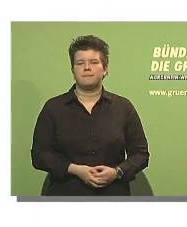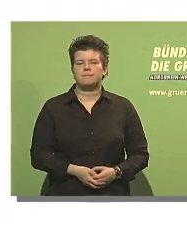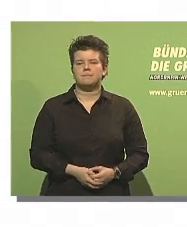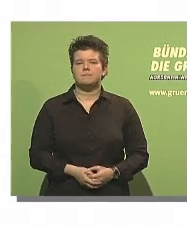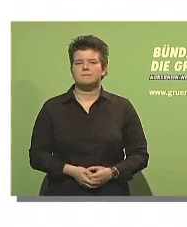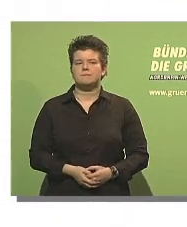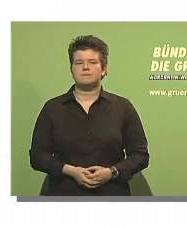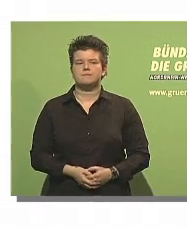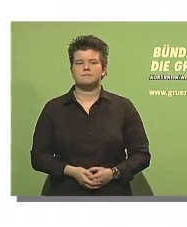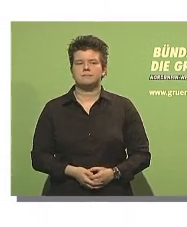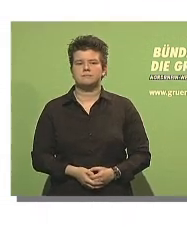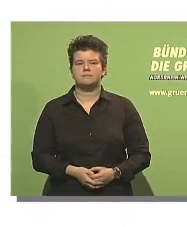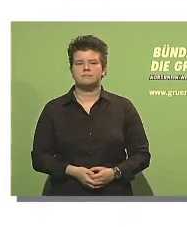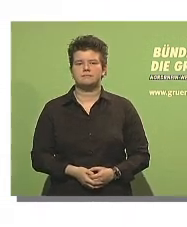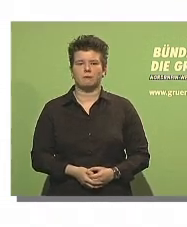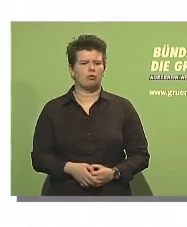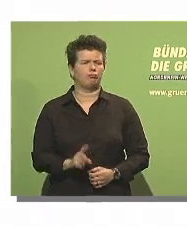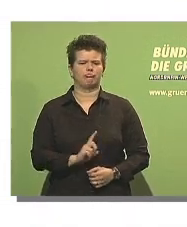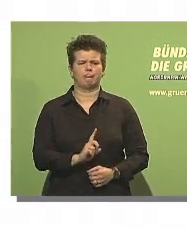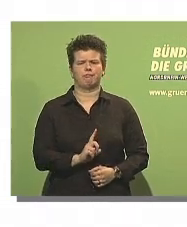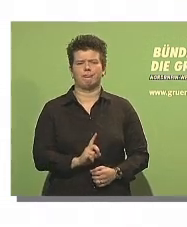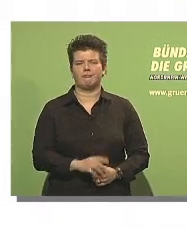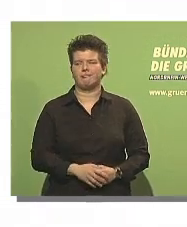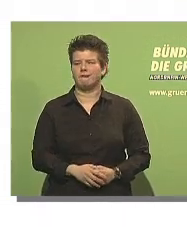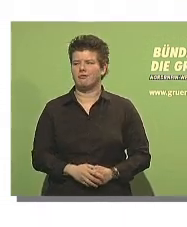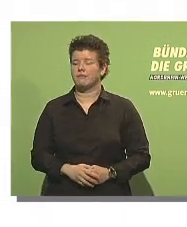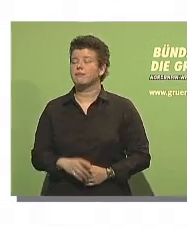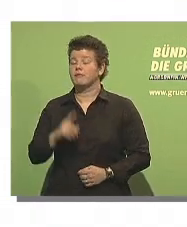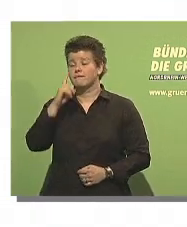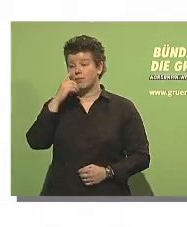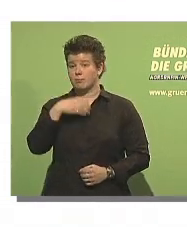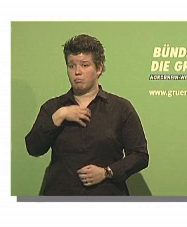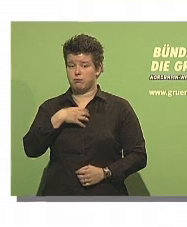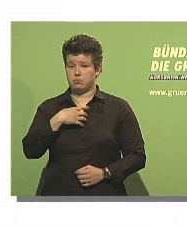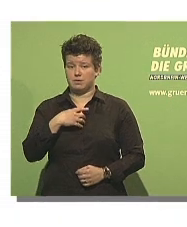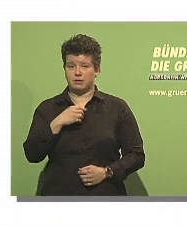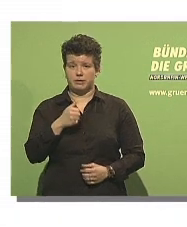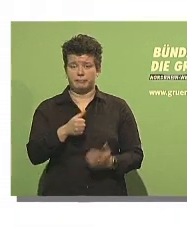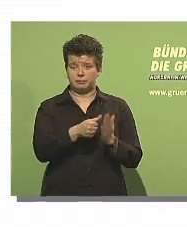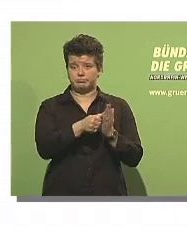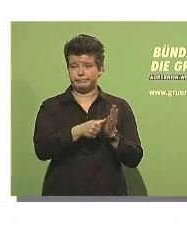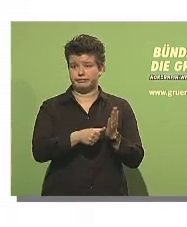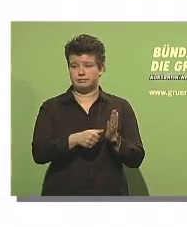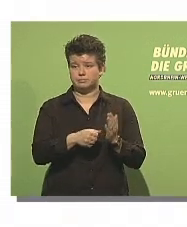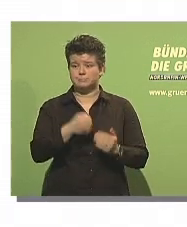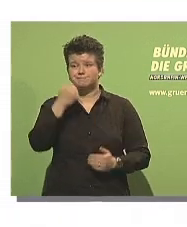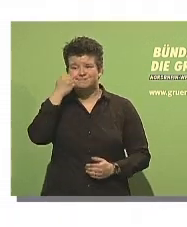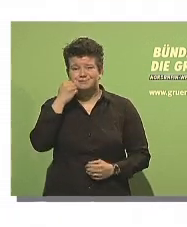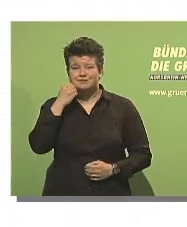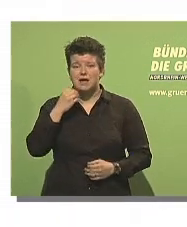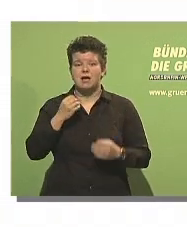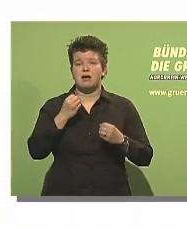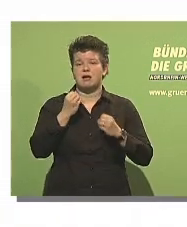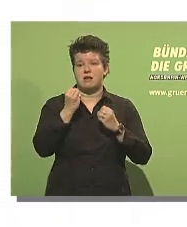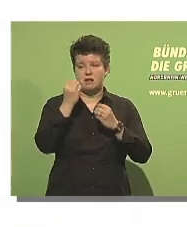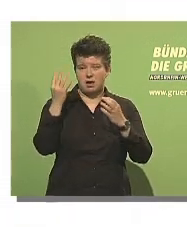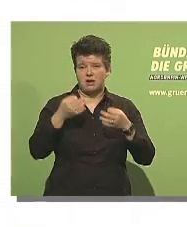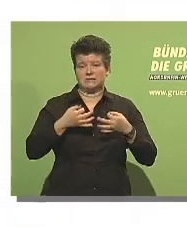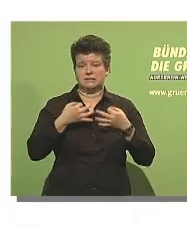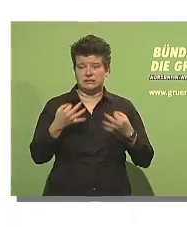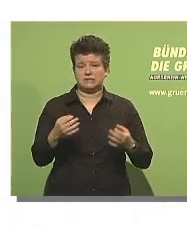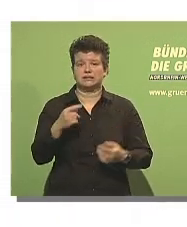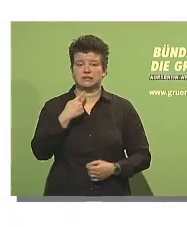Wenn ihr Probleme habt, wenn ihr Probleme habt mit der Abstimmung, bitte signalisiert es deutlich, damit wir es auch deutlich erkennen können.